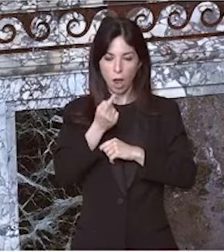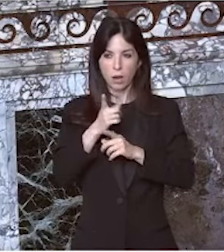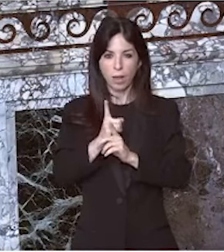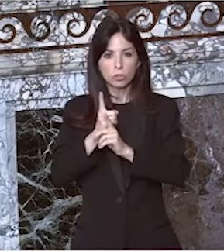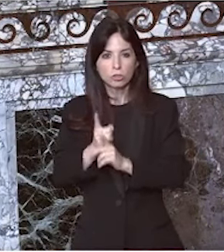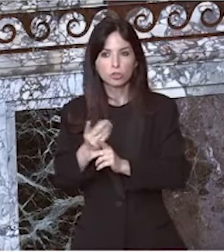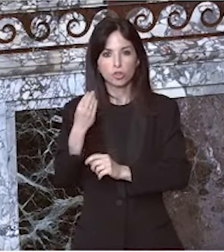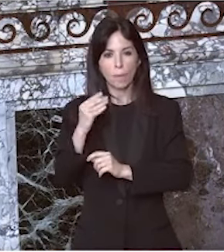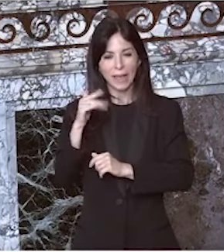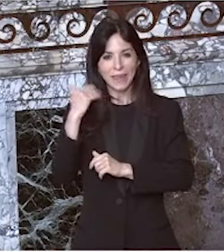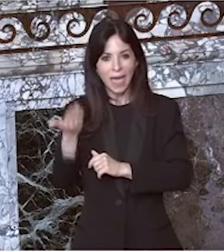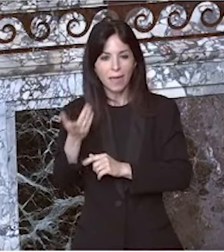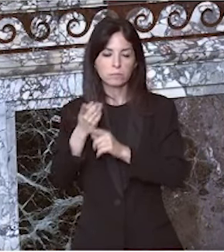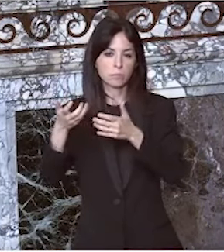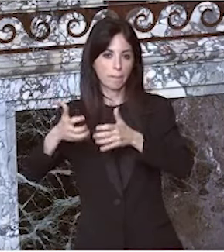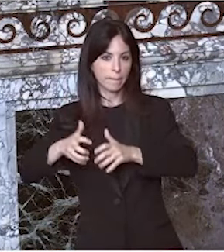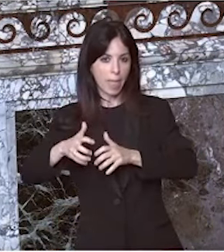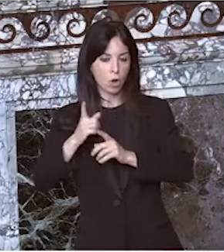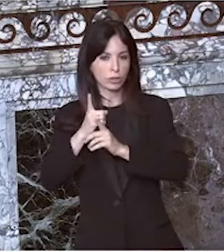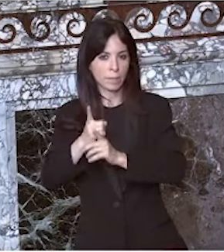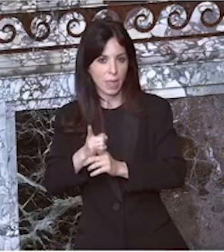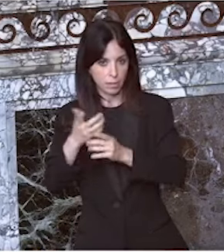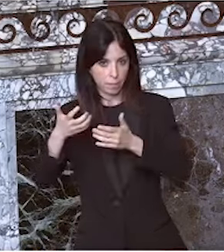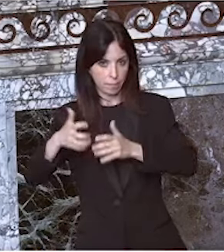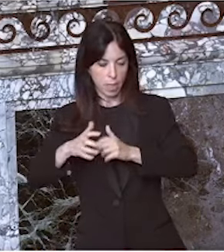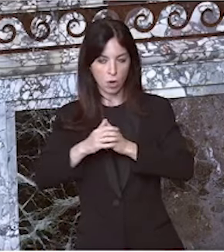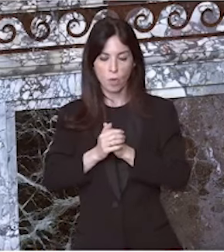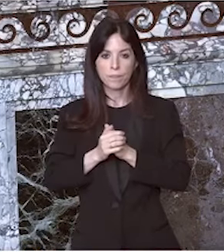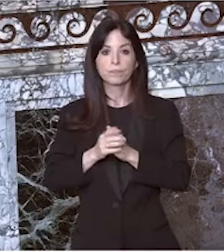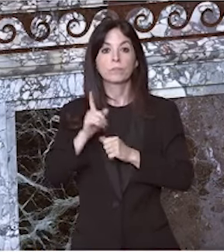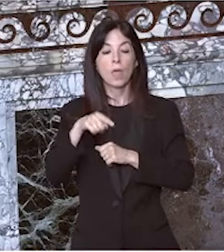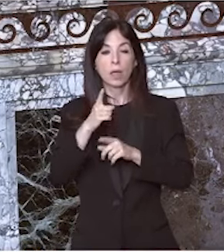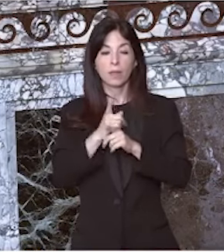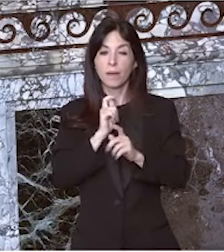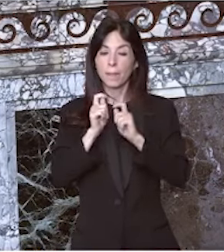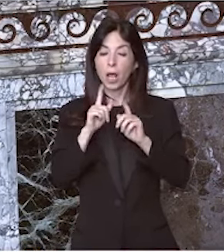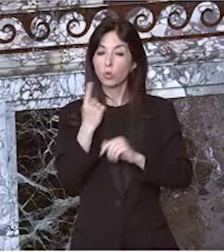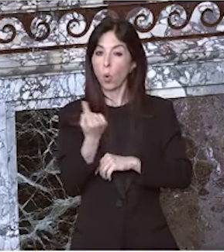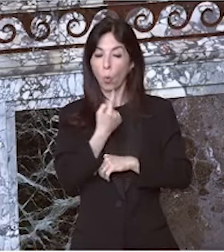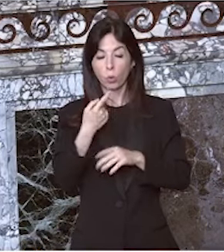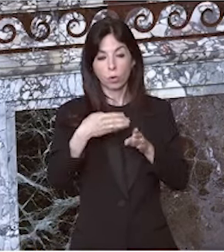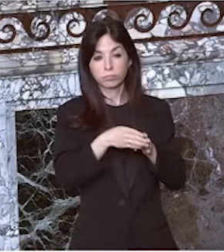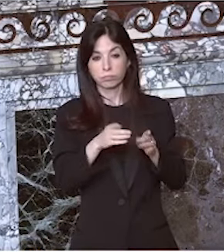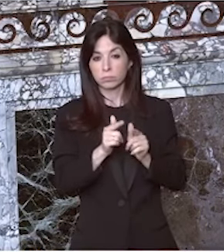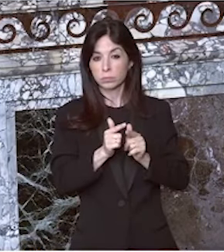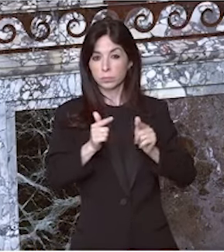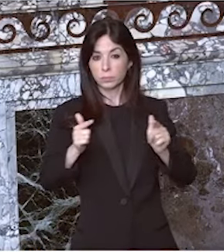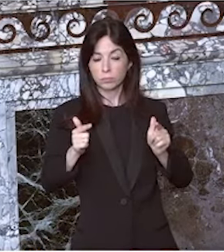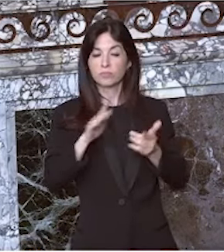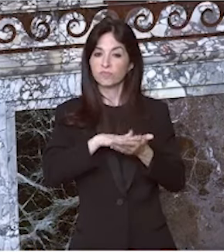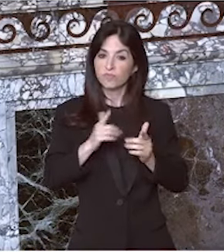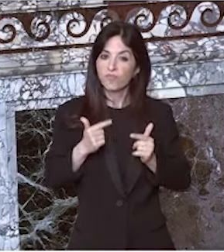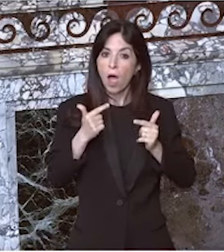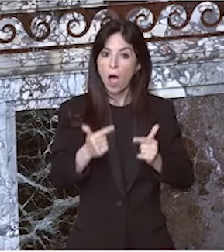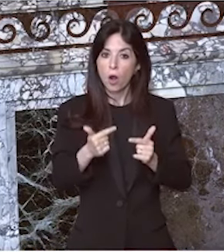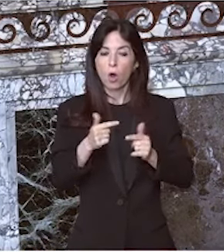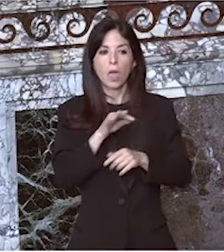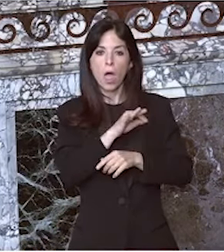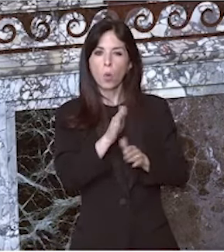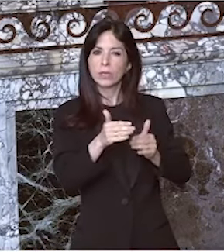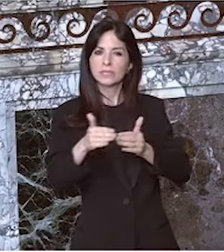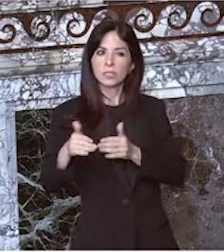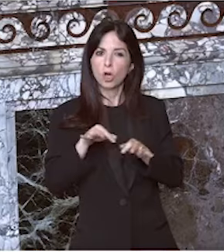domanda estera. È necessario ampliare e valorizzare il mercato unico, rafforzandone l'integrazione in settori strategici